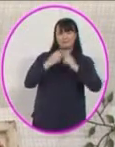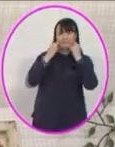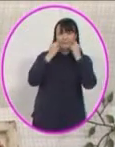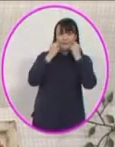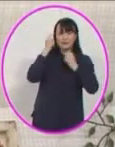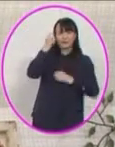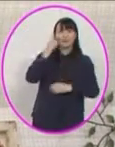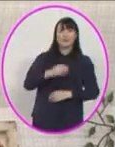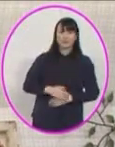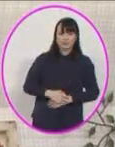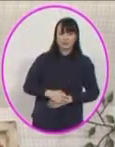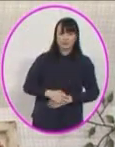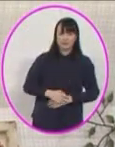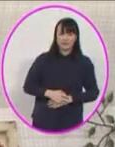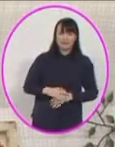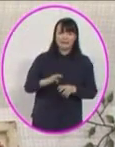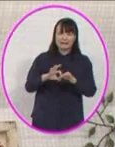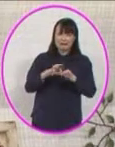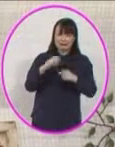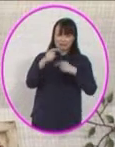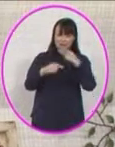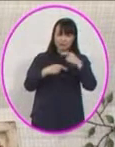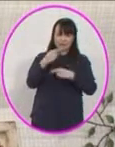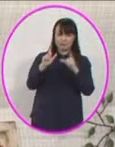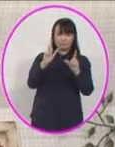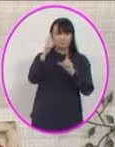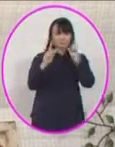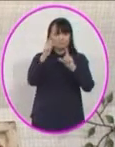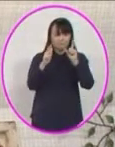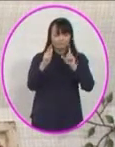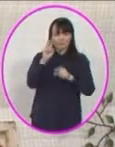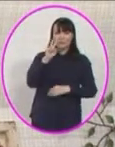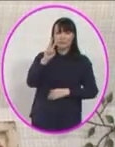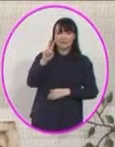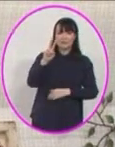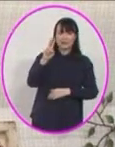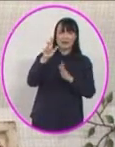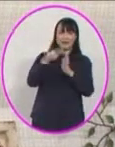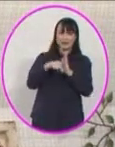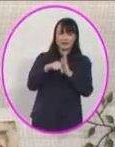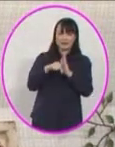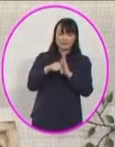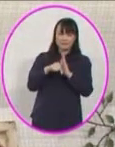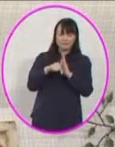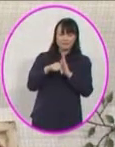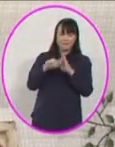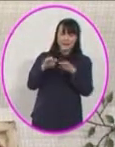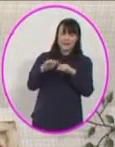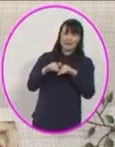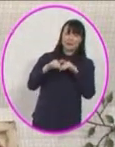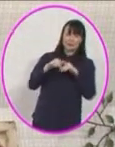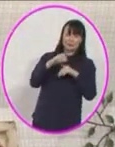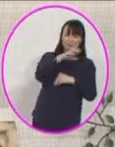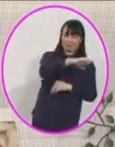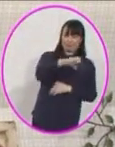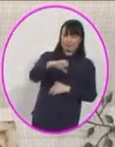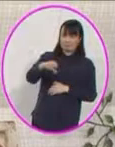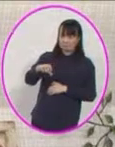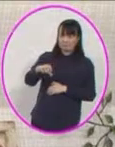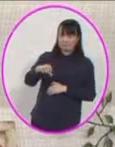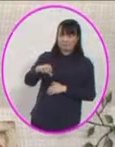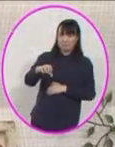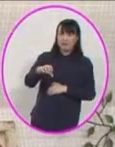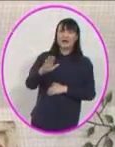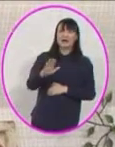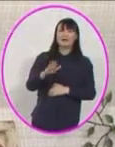いる人を見られるとどうしてもあの敬遠されている方がほとんどなんじゃないかなと思っていますそういう形でローサが孤立